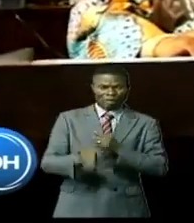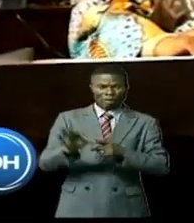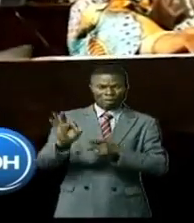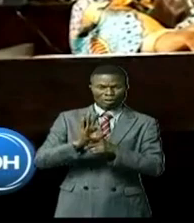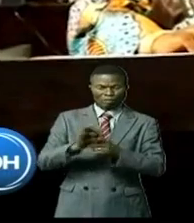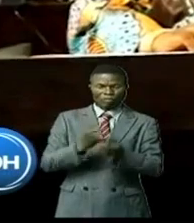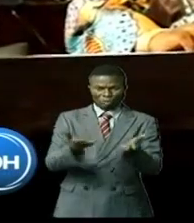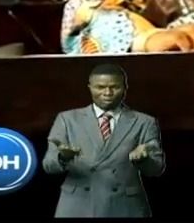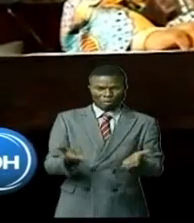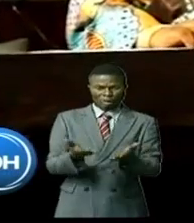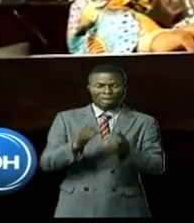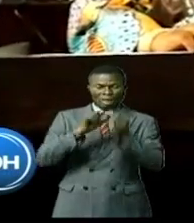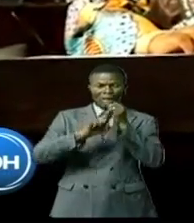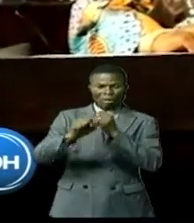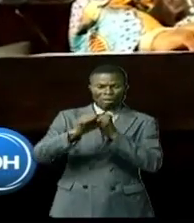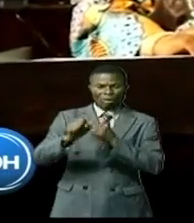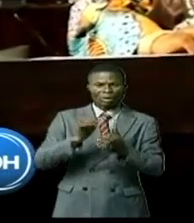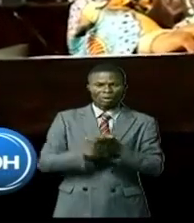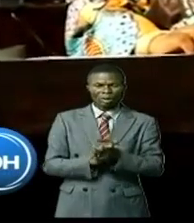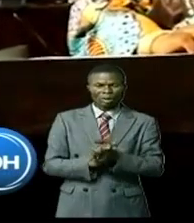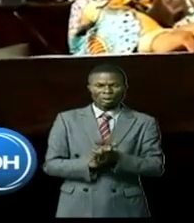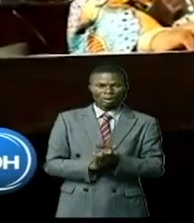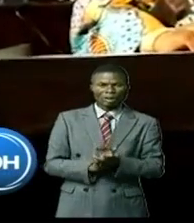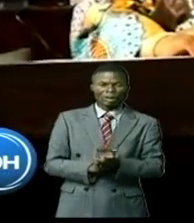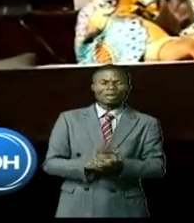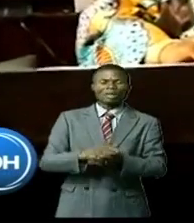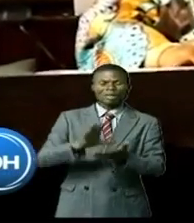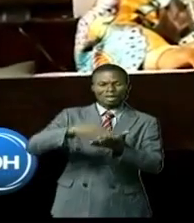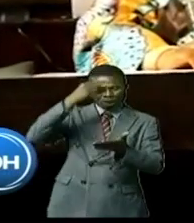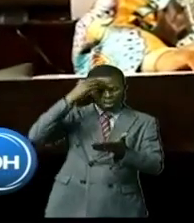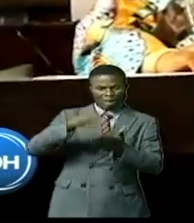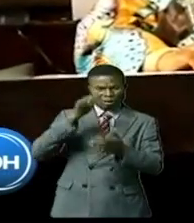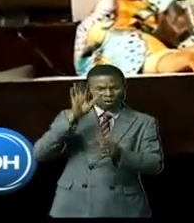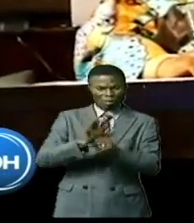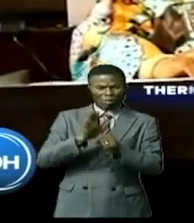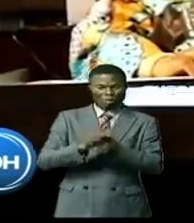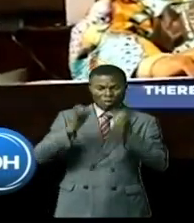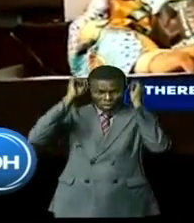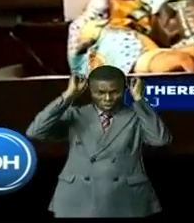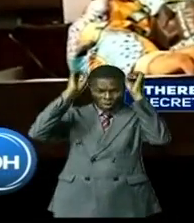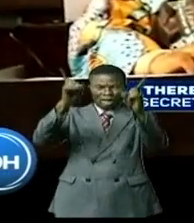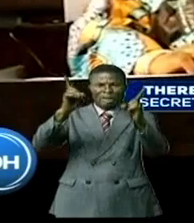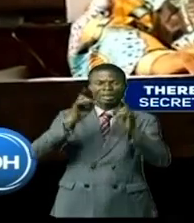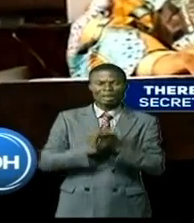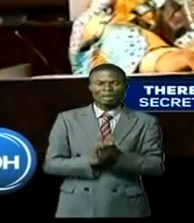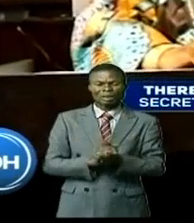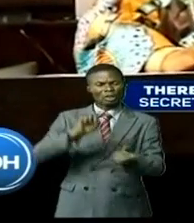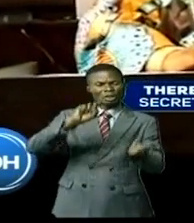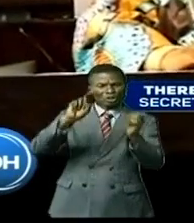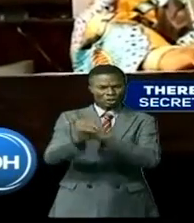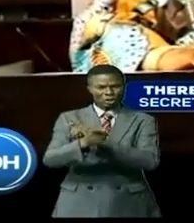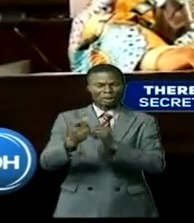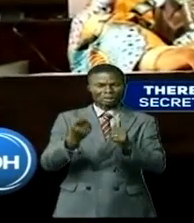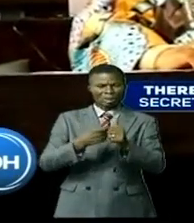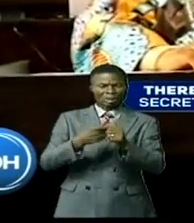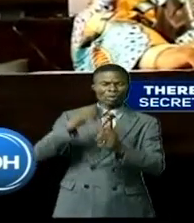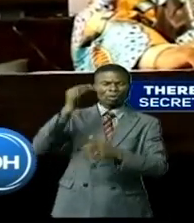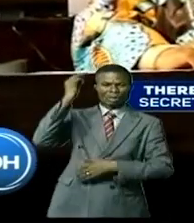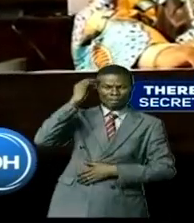2 jours de travaux qui vous sont outillés en matière d'éducation sur le changement de